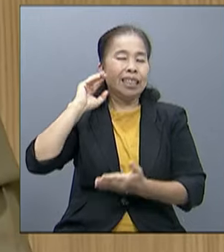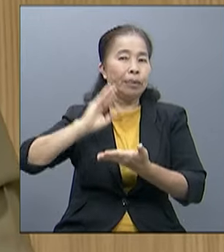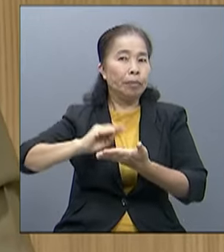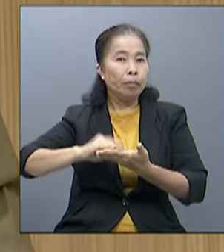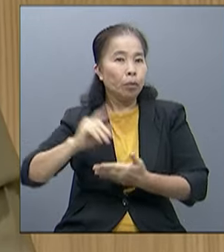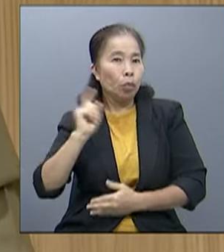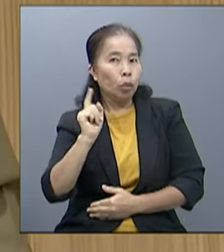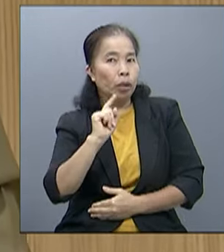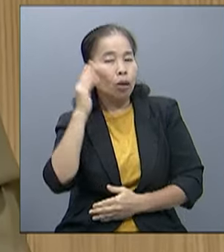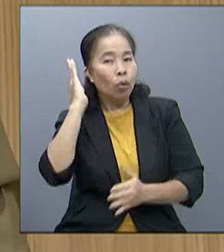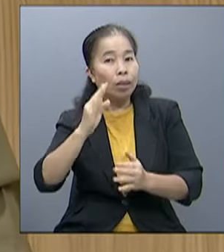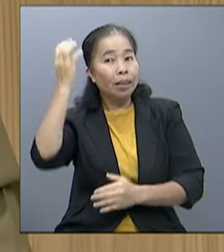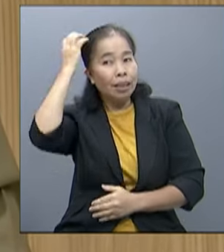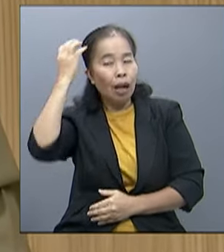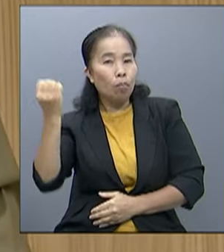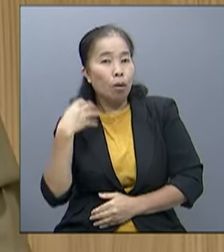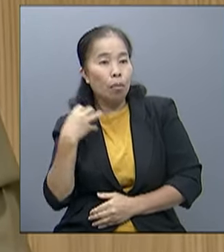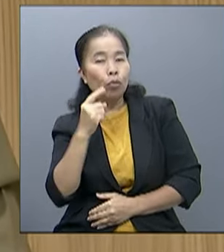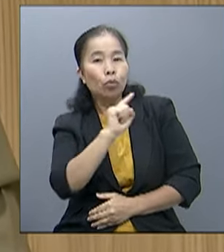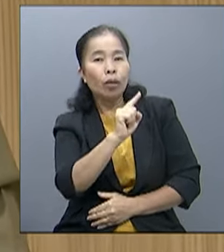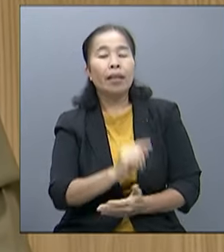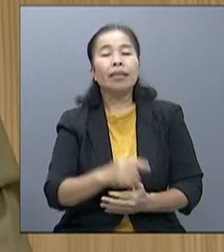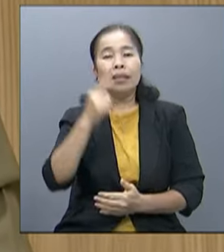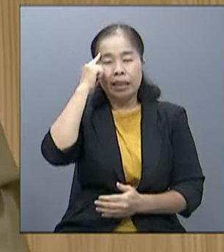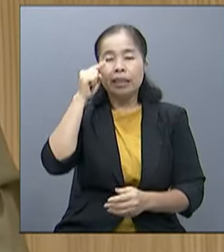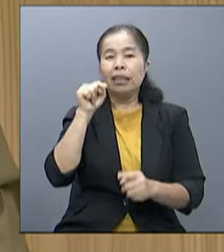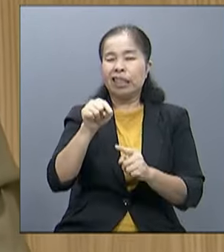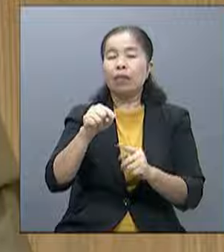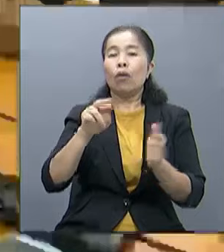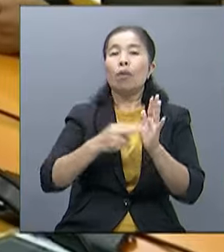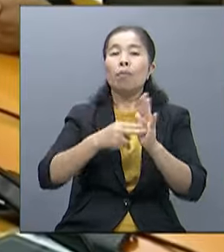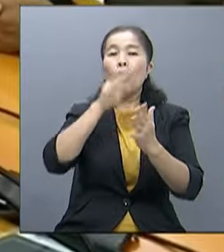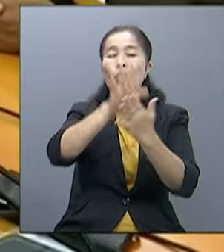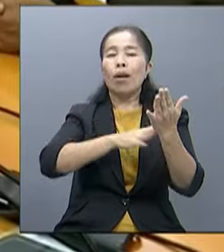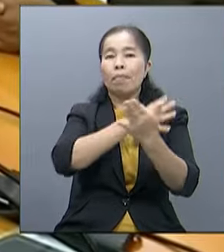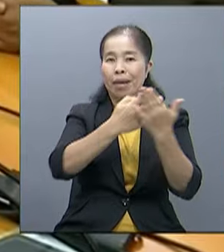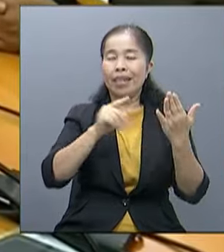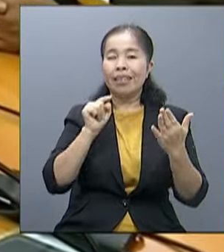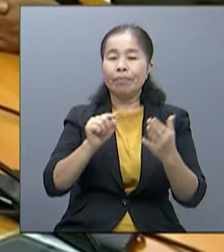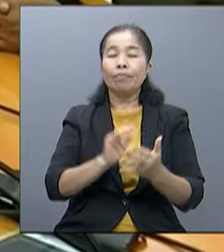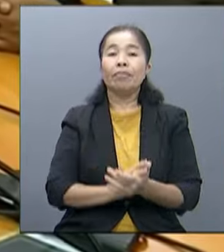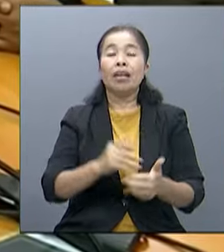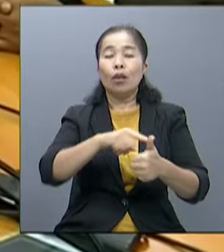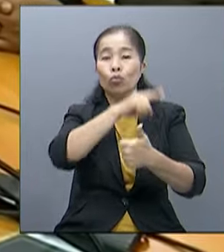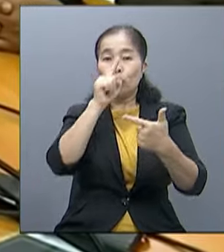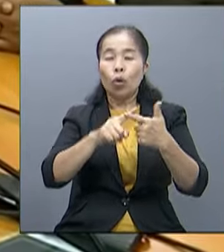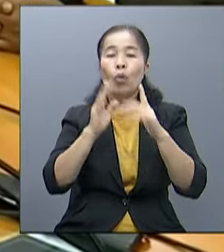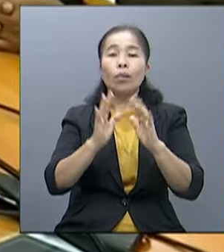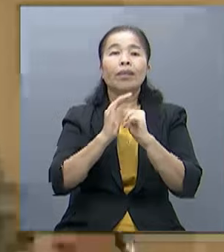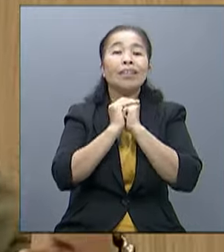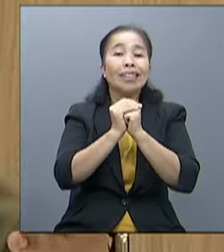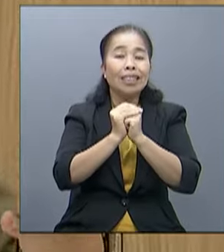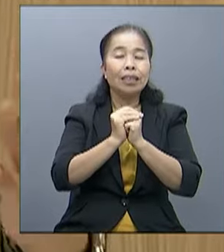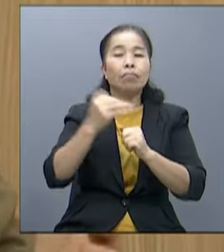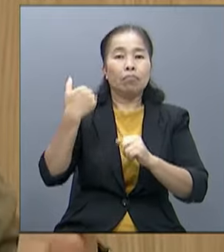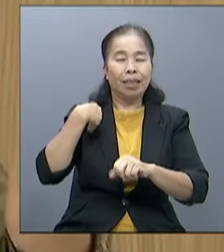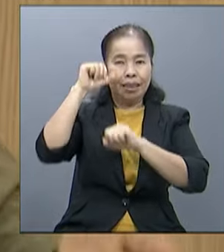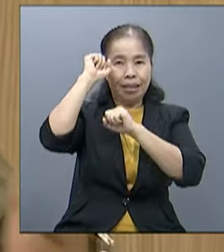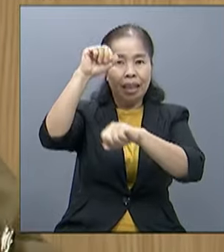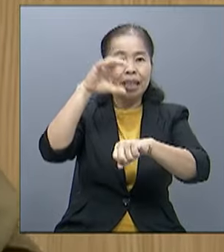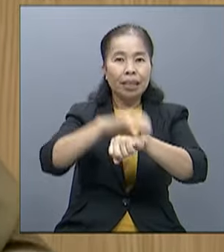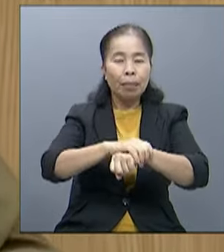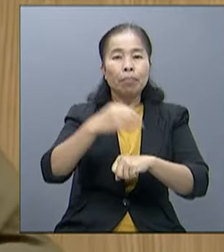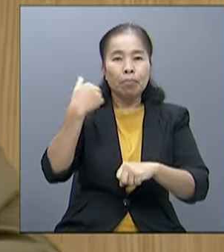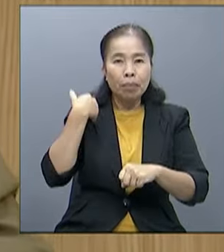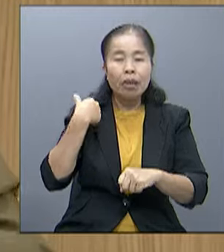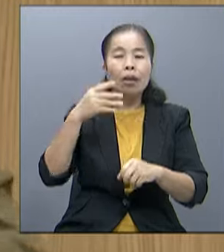จากหญิงชาวลาวสันนิษฐานว่าคนนี้อาจจะเป็นคนที่วางแผนด้วยอีกคนนึงเป็นชาวจีนมีหมายจับในคดีรับของโจร